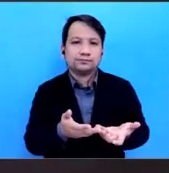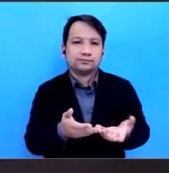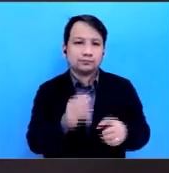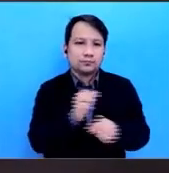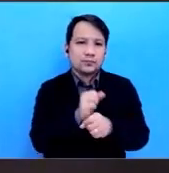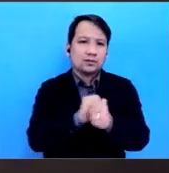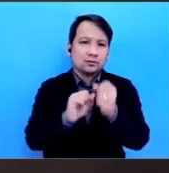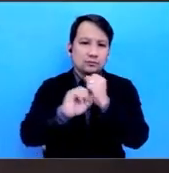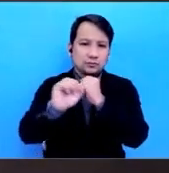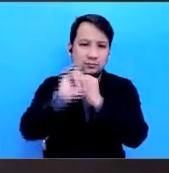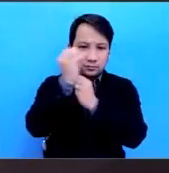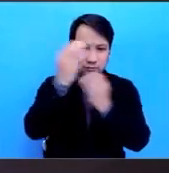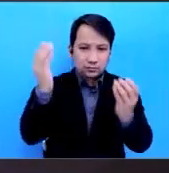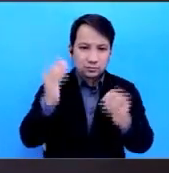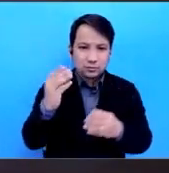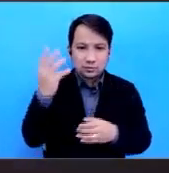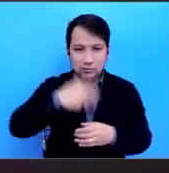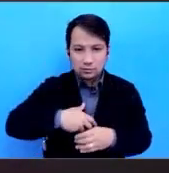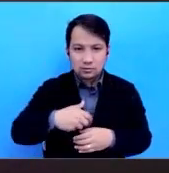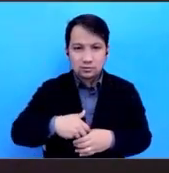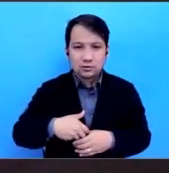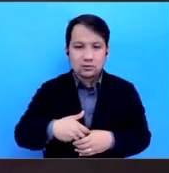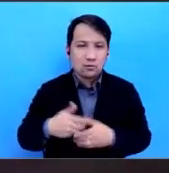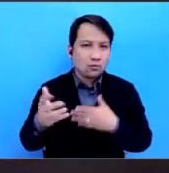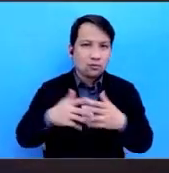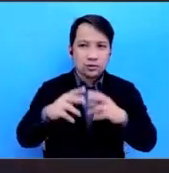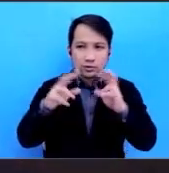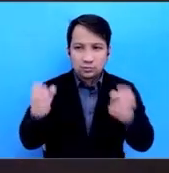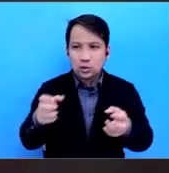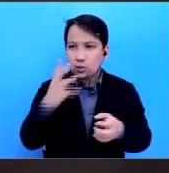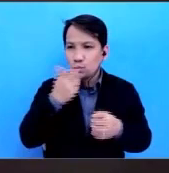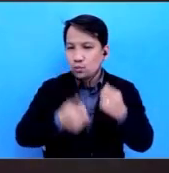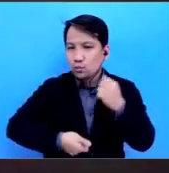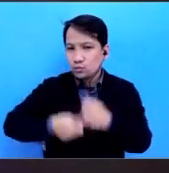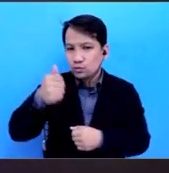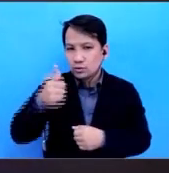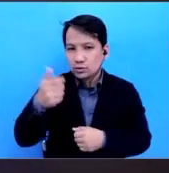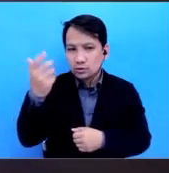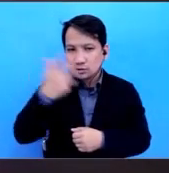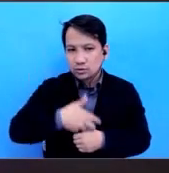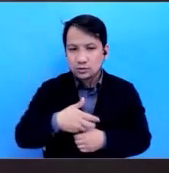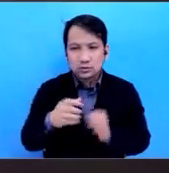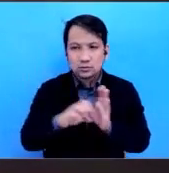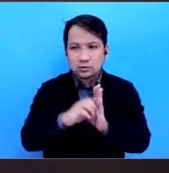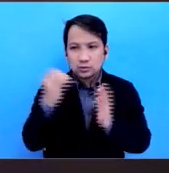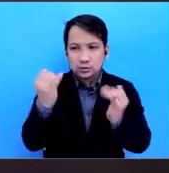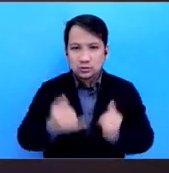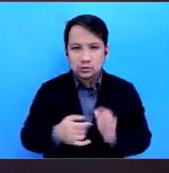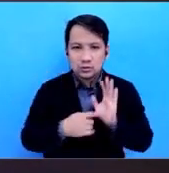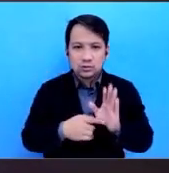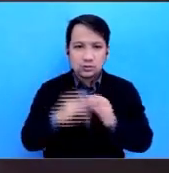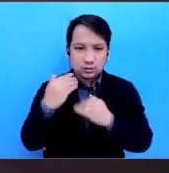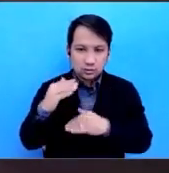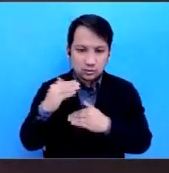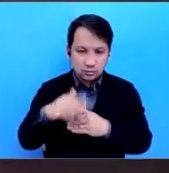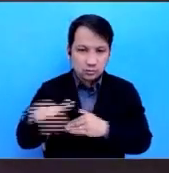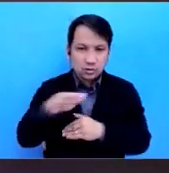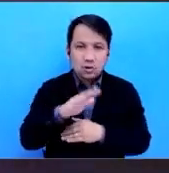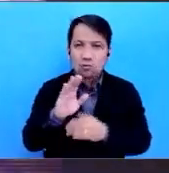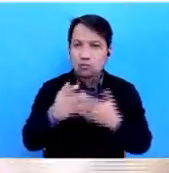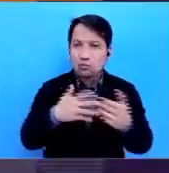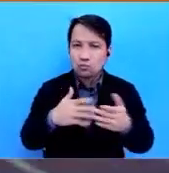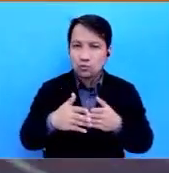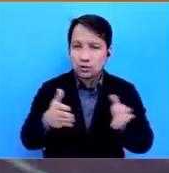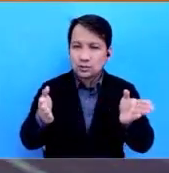so hard that a beauty queen or a title is, or a Miss Universe should be more than an image. And she is not limited by what her body shape